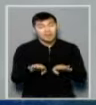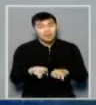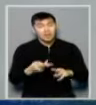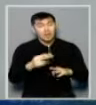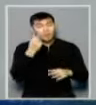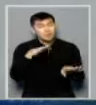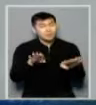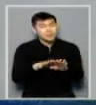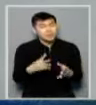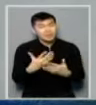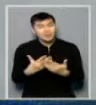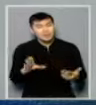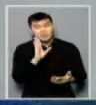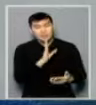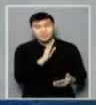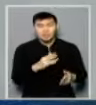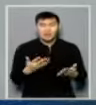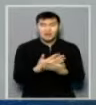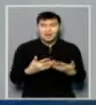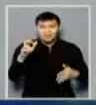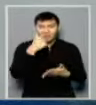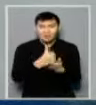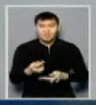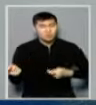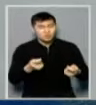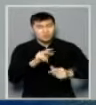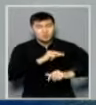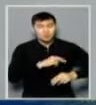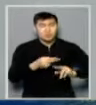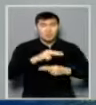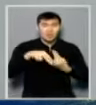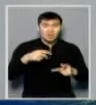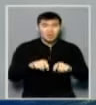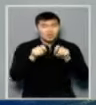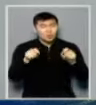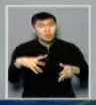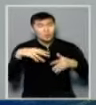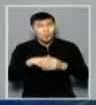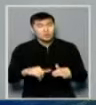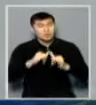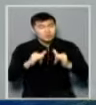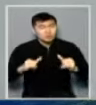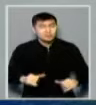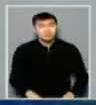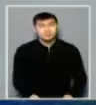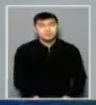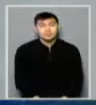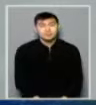Өңірде шағын және орта бизнестің дамуына әйел кәсіпкерлер де өз үлесін қосуда.